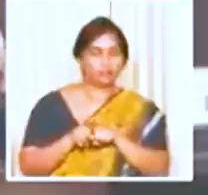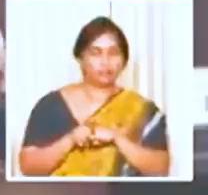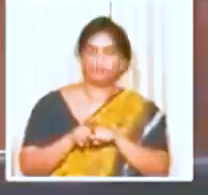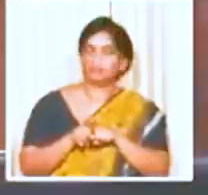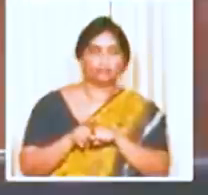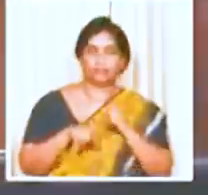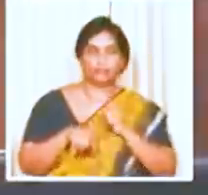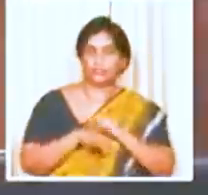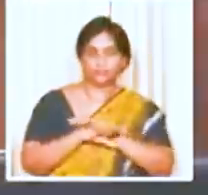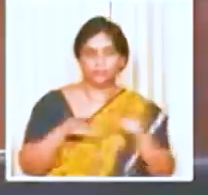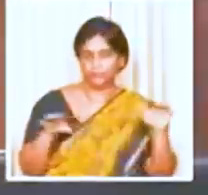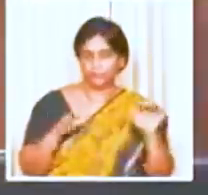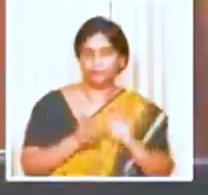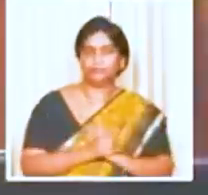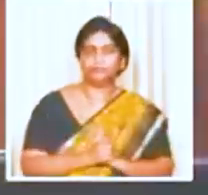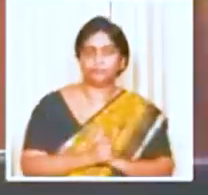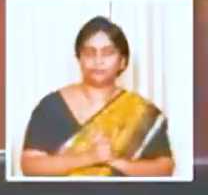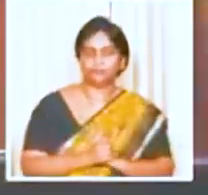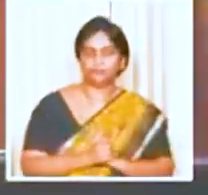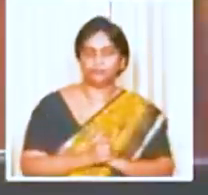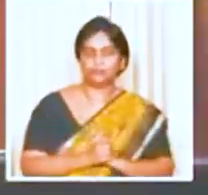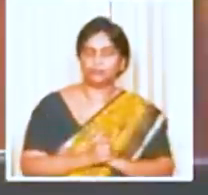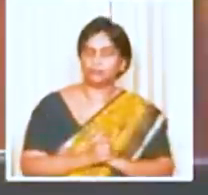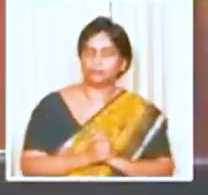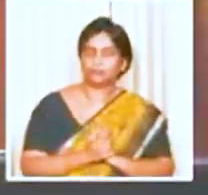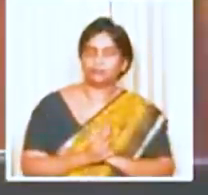country. Sir, sir, I'm winding up. Yeah. Sir, 1 minute. Yeah. Give me 30 seconds.